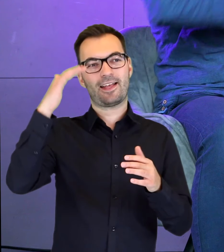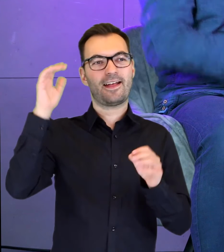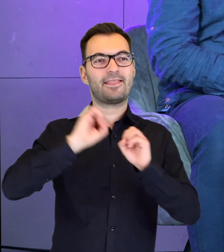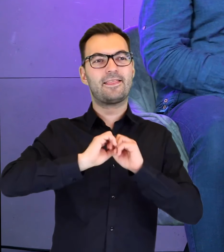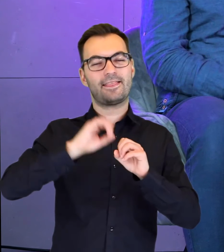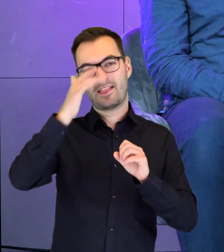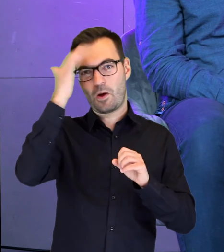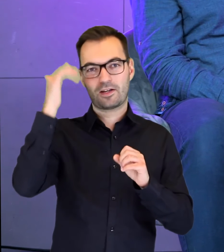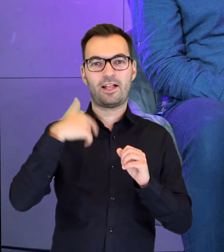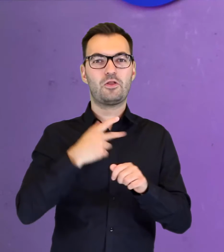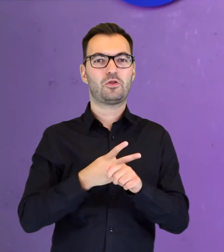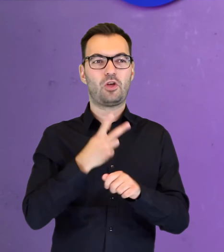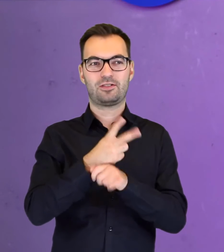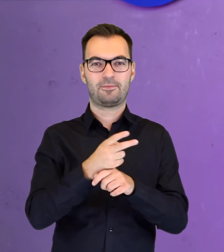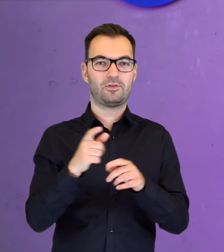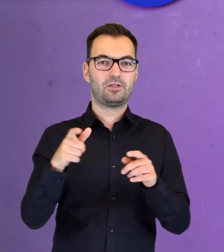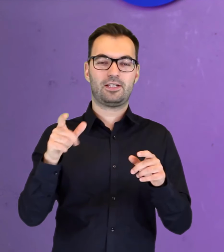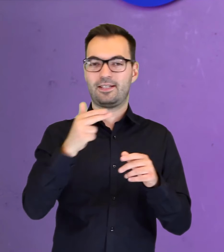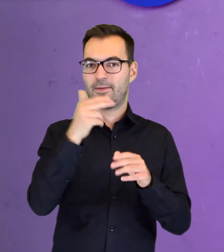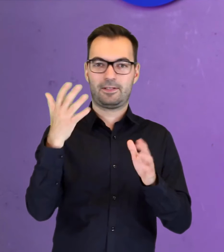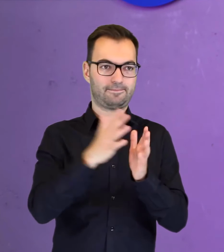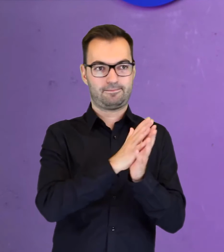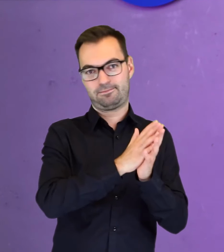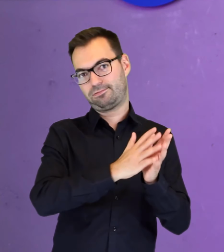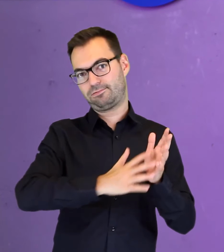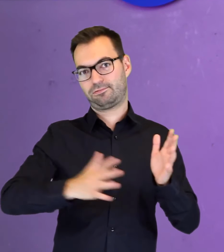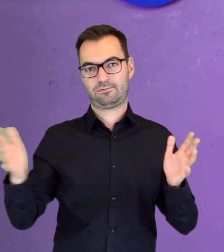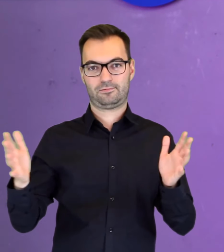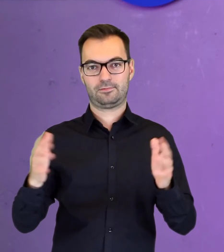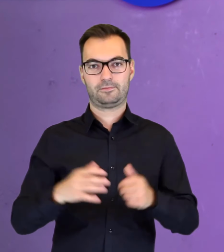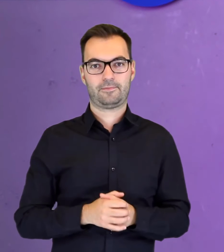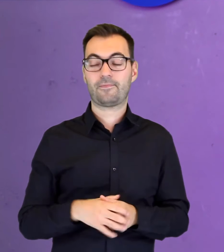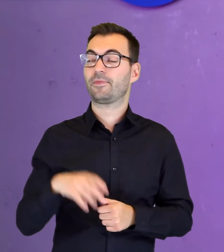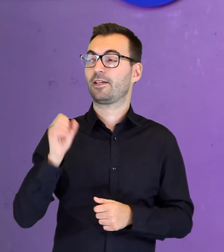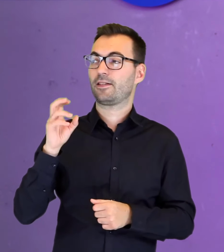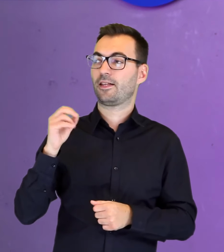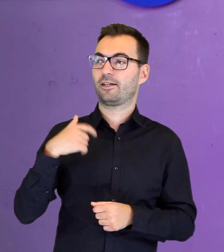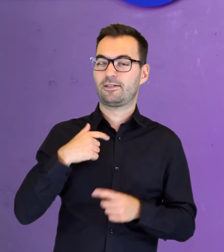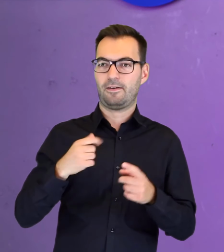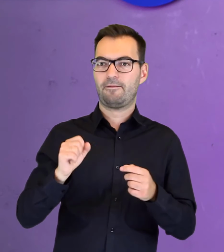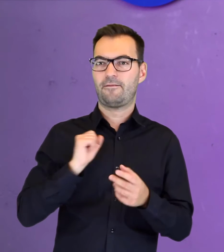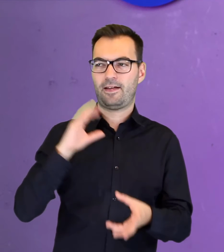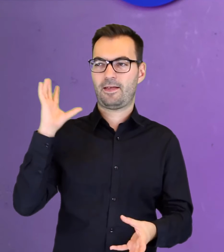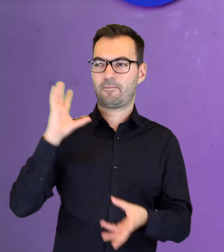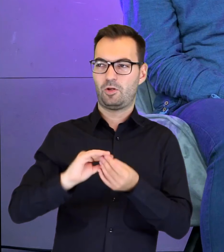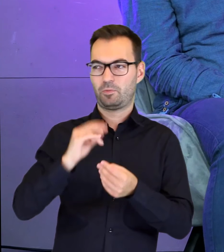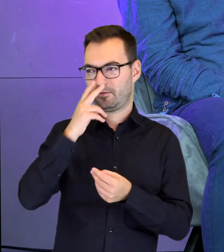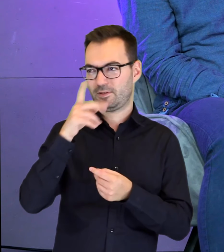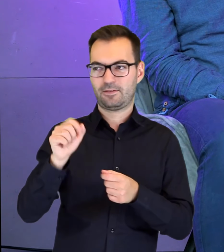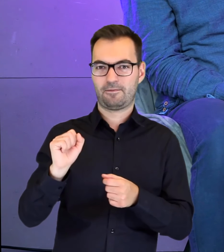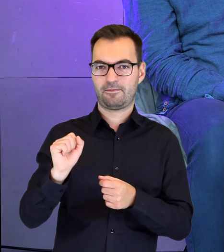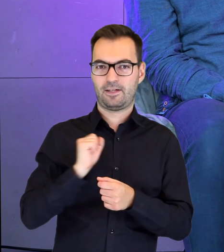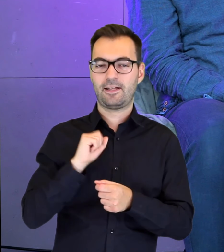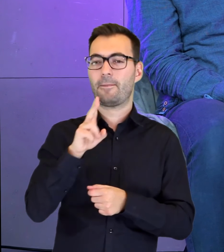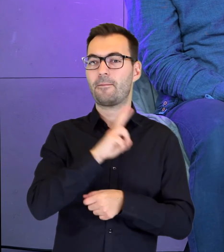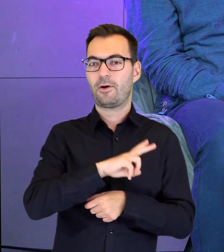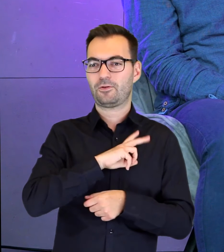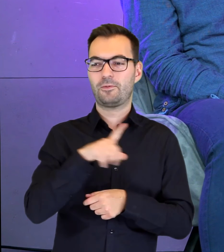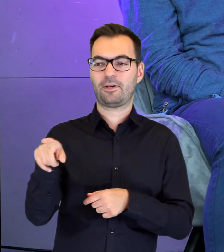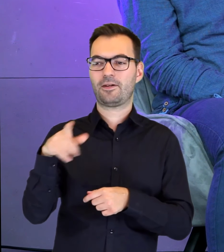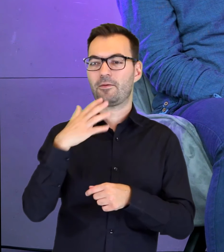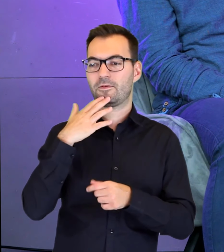odnosząc się do do tej definicji dla mnie dostępność jest bardzo szerokim tematem dotykająca nas wszystkich tak z moim zdaniem